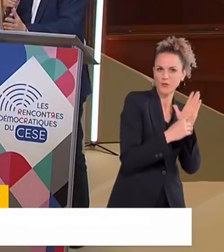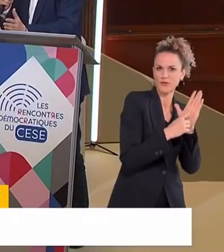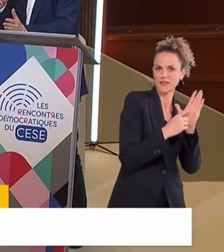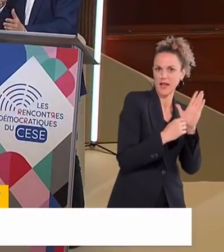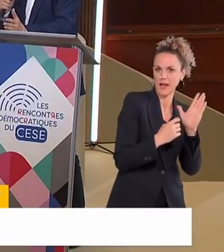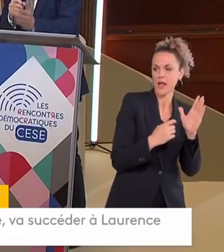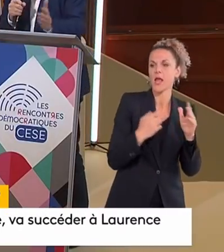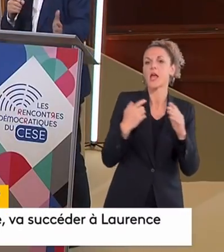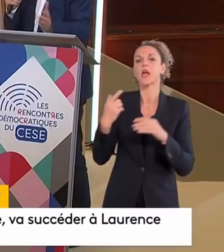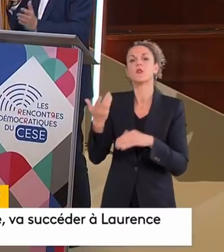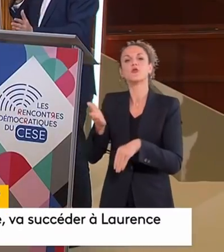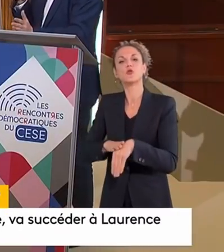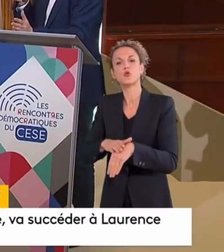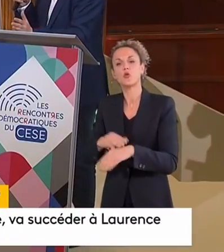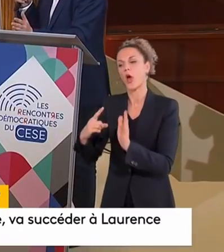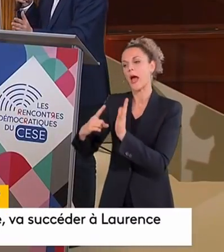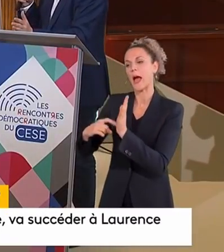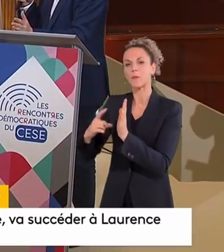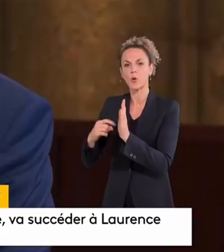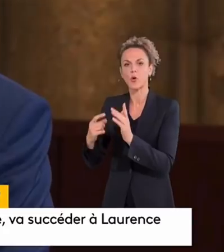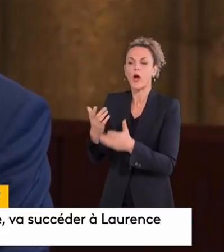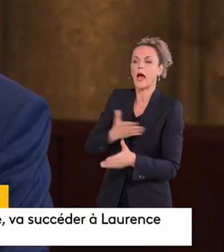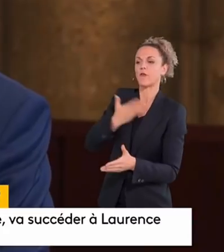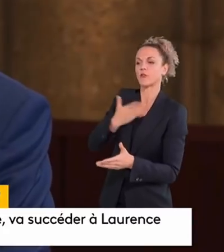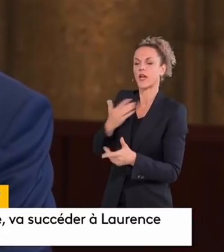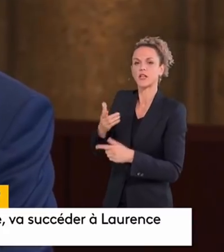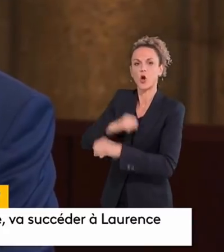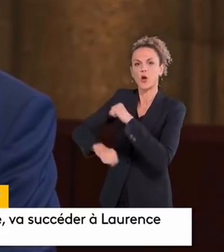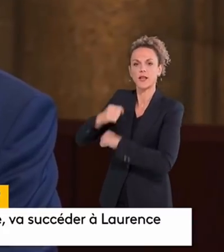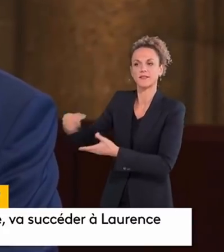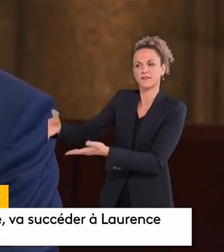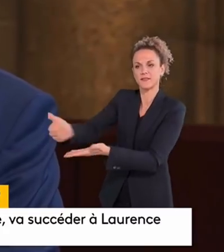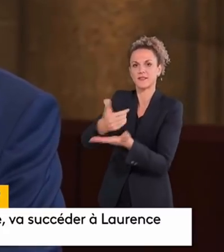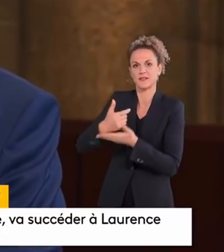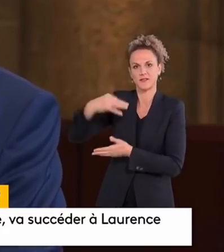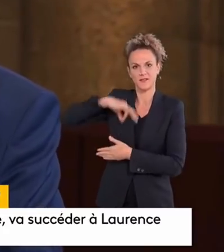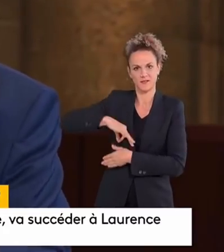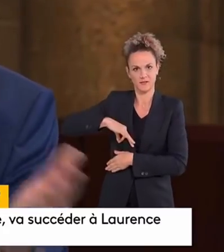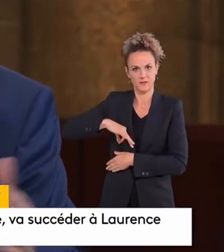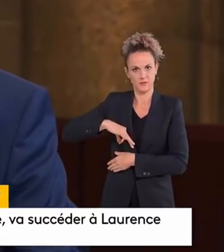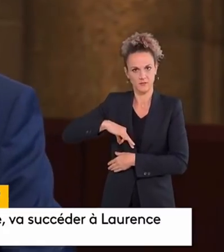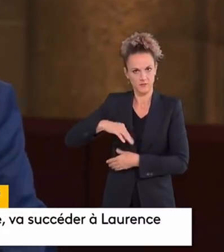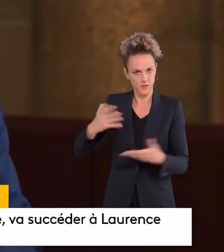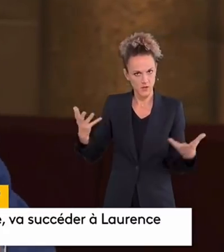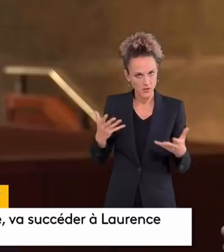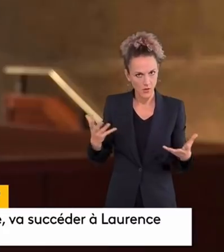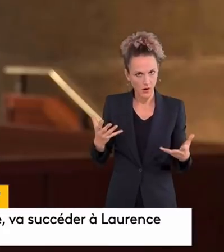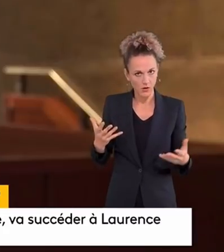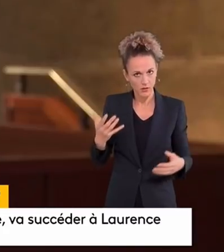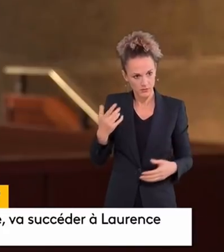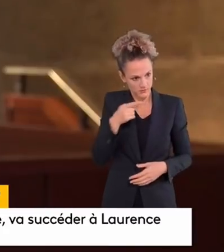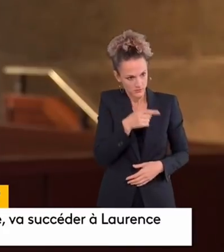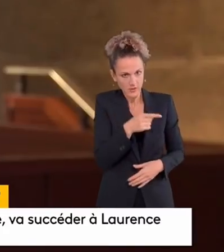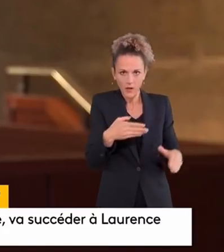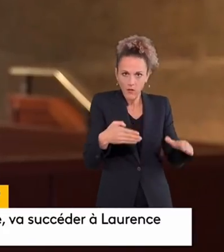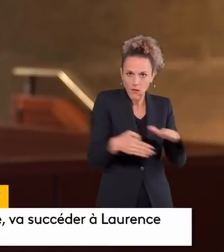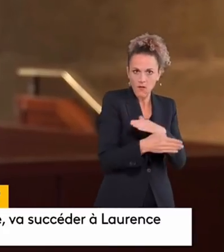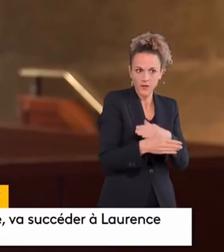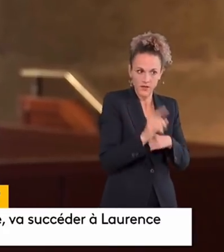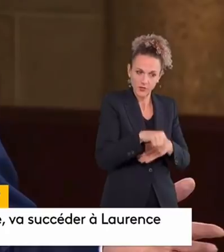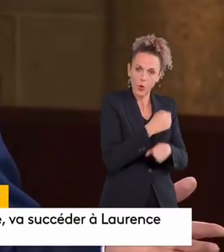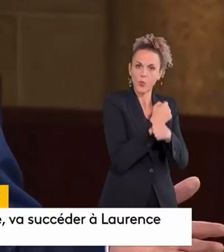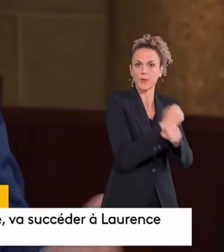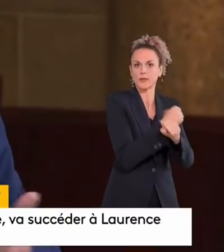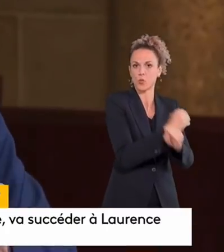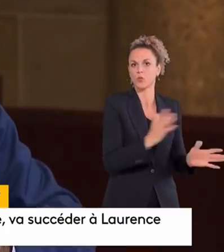l'optimisation fiscale. Vous savez, c'est quoi la différence entre les deux ? C'est l'épaisseur d'un mur de prison. Voilà. Ben moi, je le ferai tomber. Voilà. L'optimisation fiscale, c'est de la